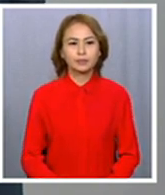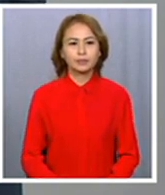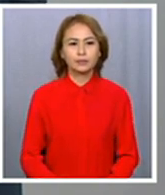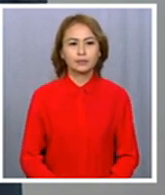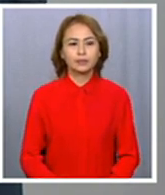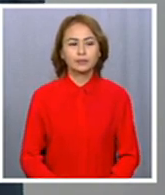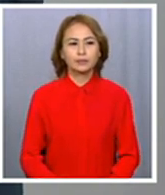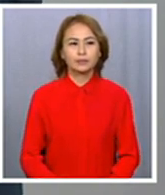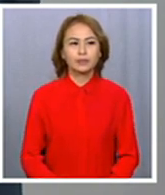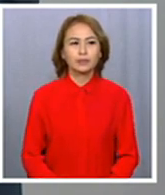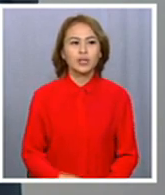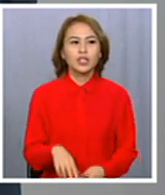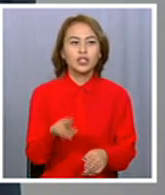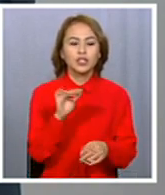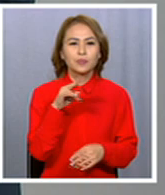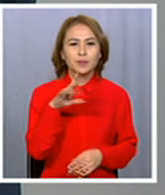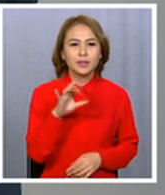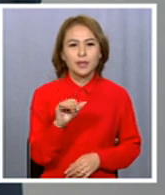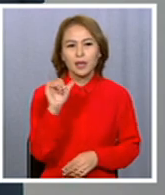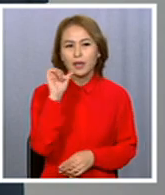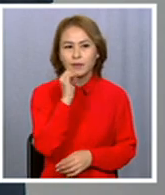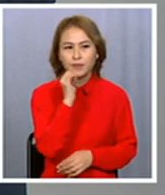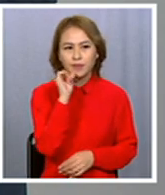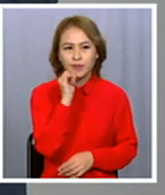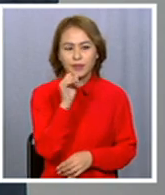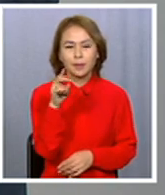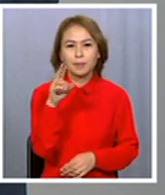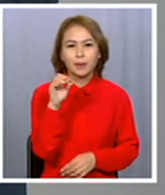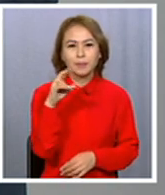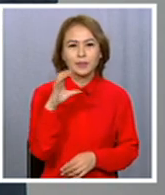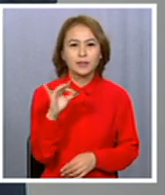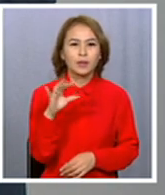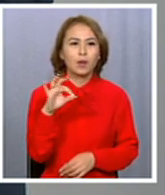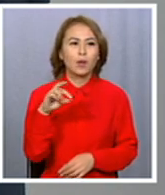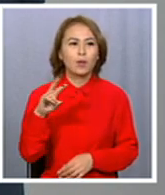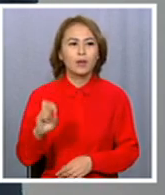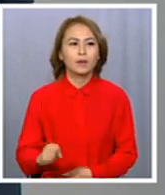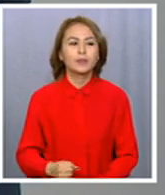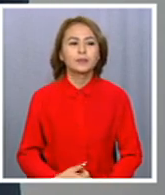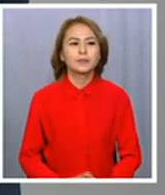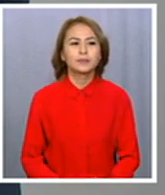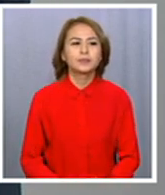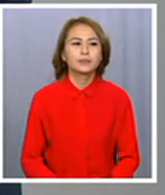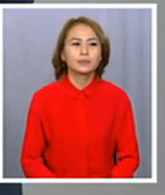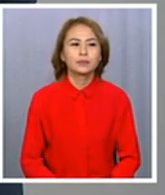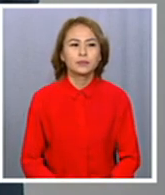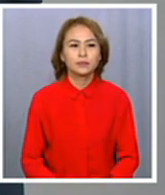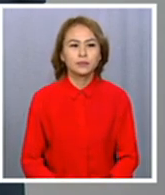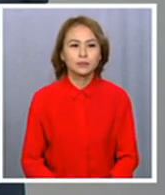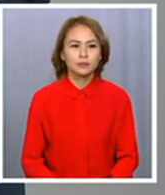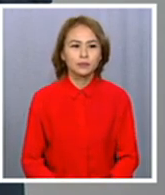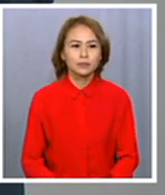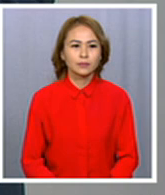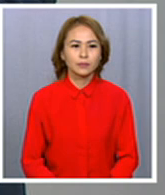Правильно, чипсы, конфеты, пепси-кола. Молодцы.